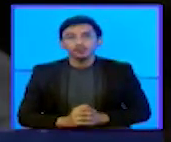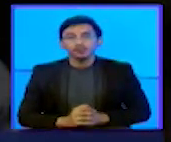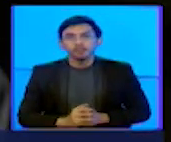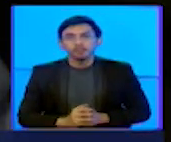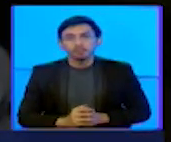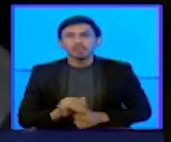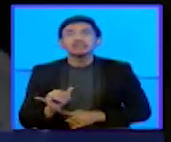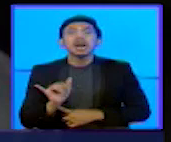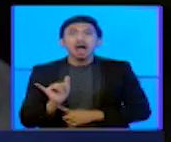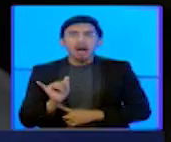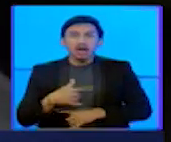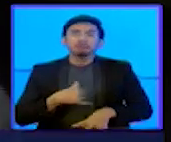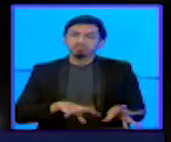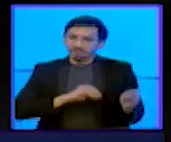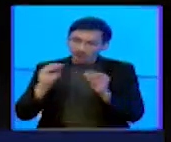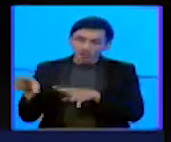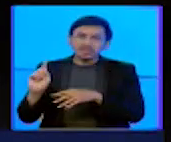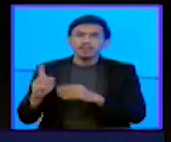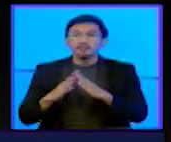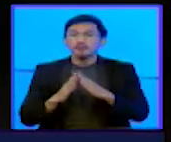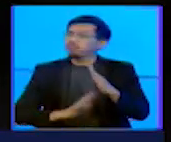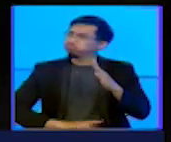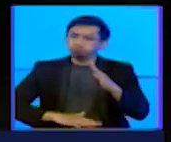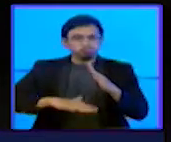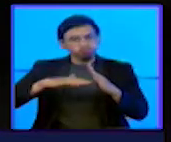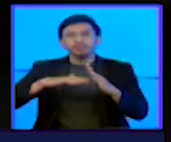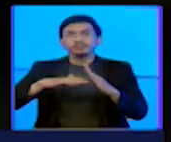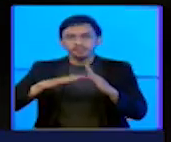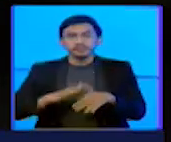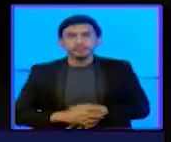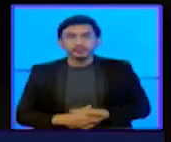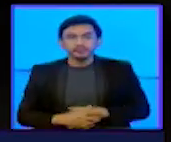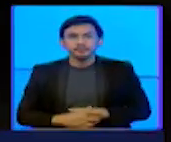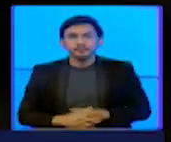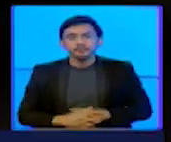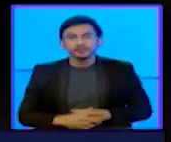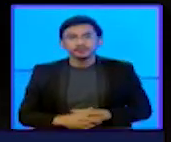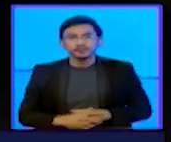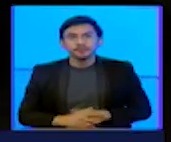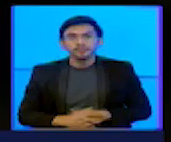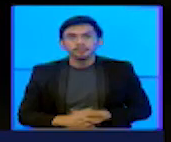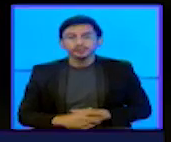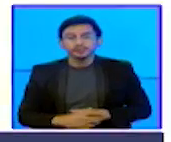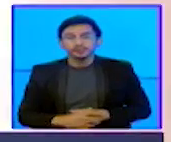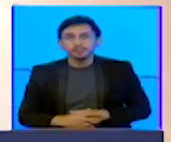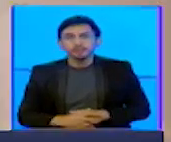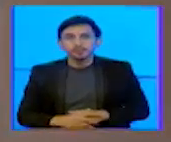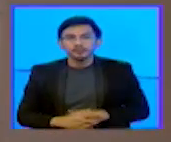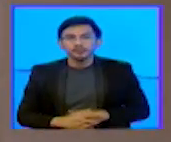Mengungsi. Lain dapat masih dapat lari, lain masih di belakang tuh. Masih mulai lagi. Masalahnya barang-barang sudah